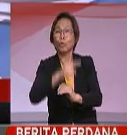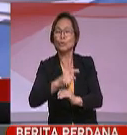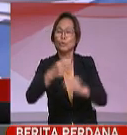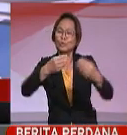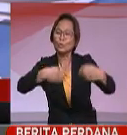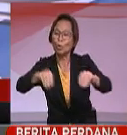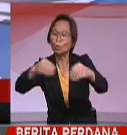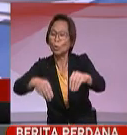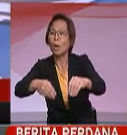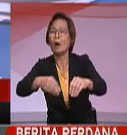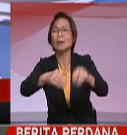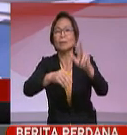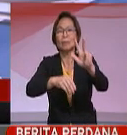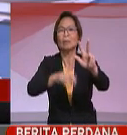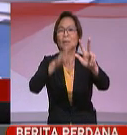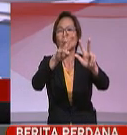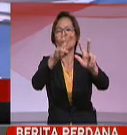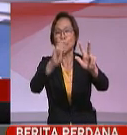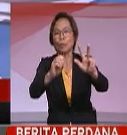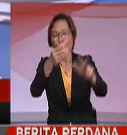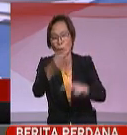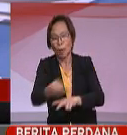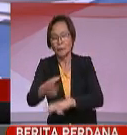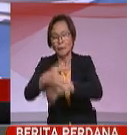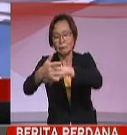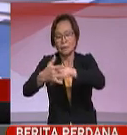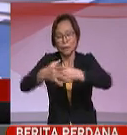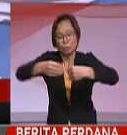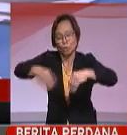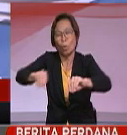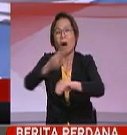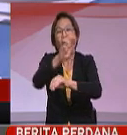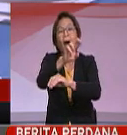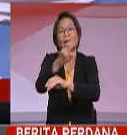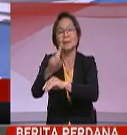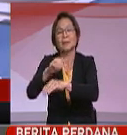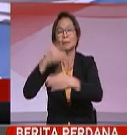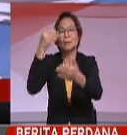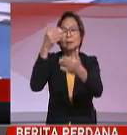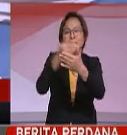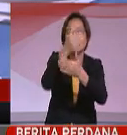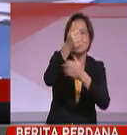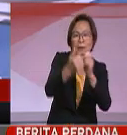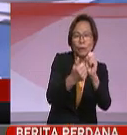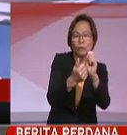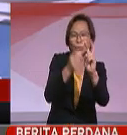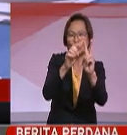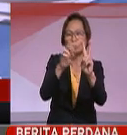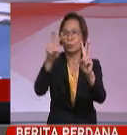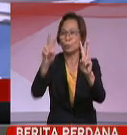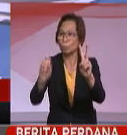mengkomersialkan 360 produk dan teknologi hasil orange menjelang tahun